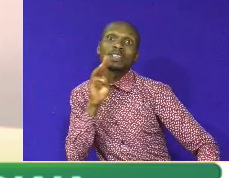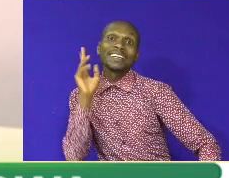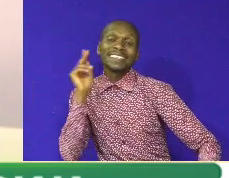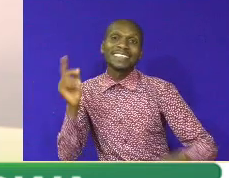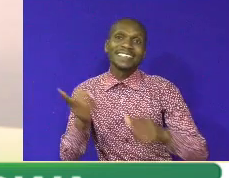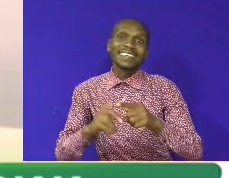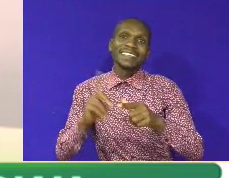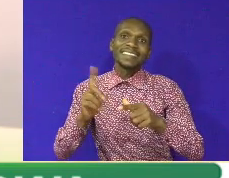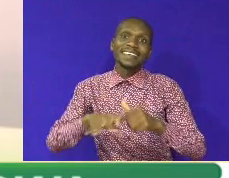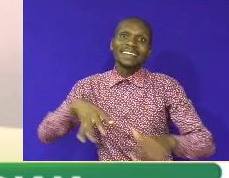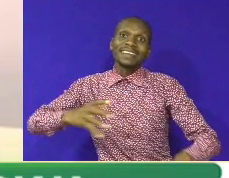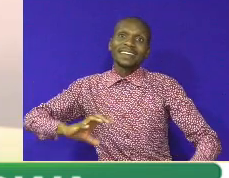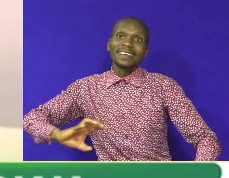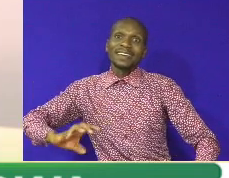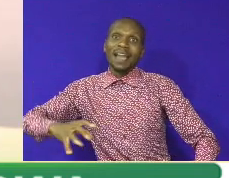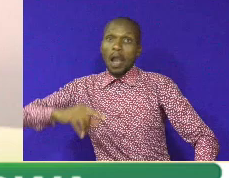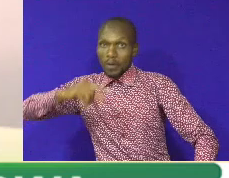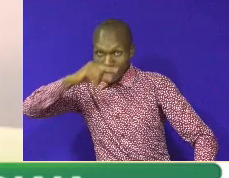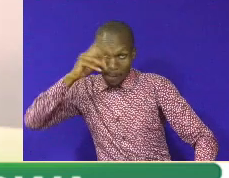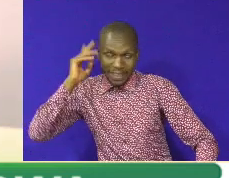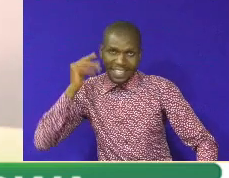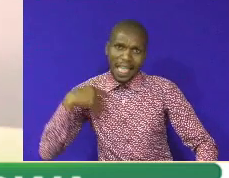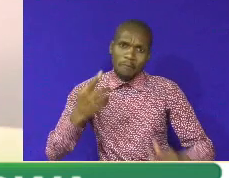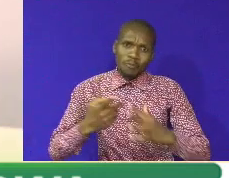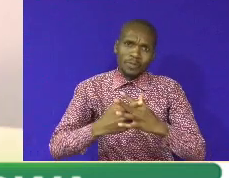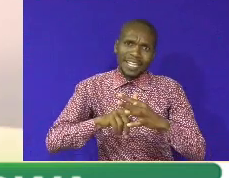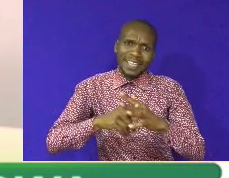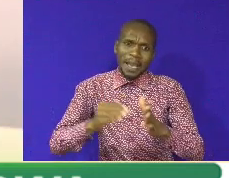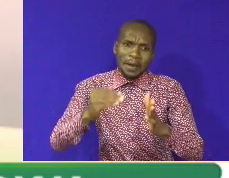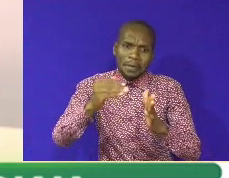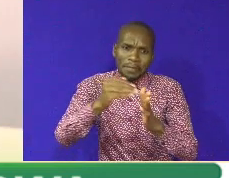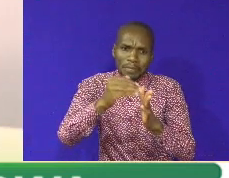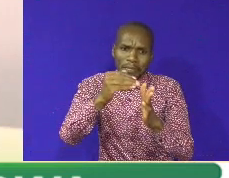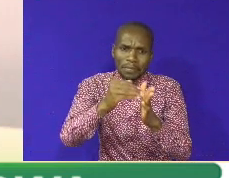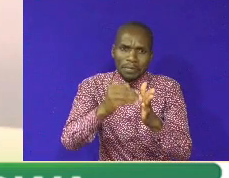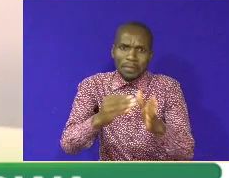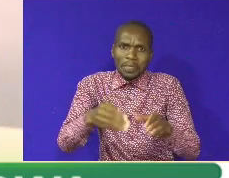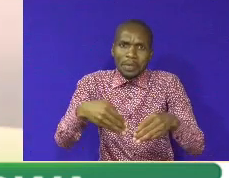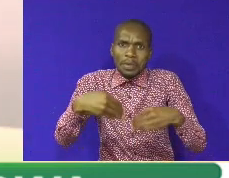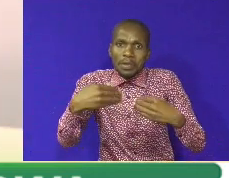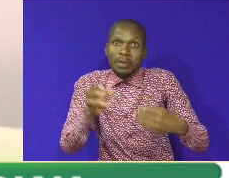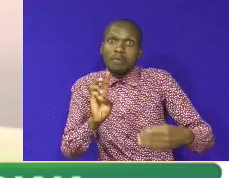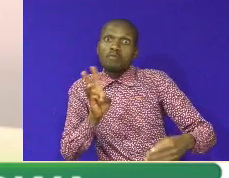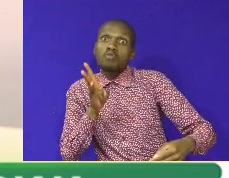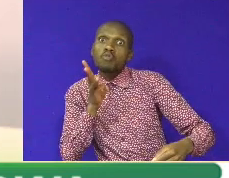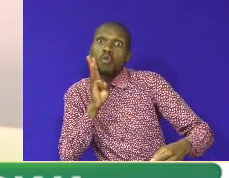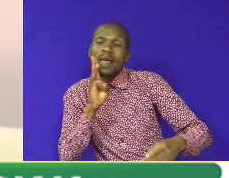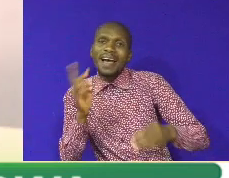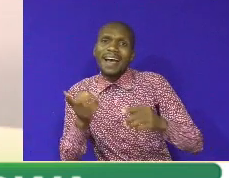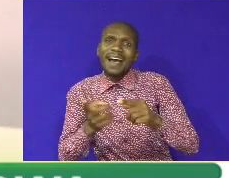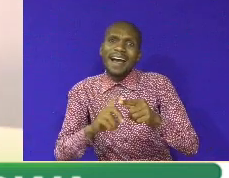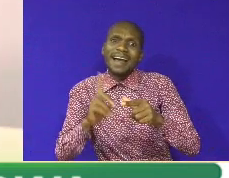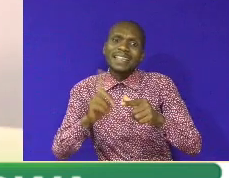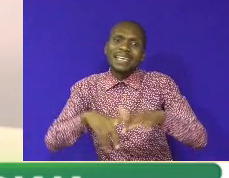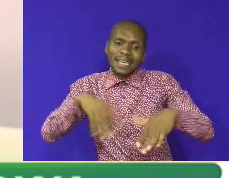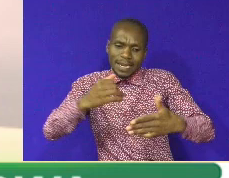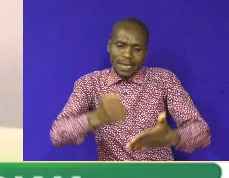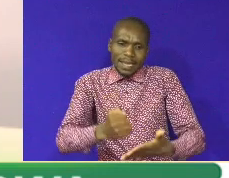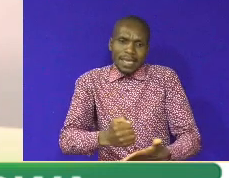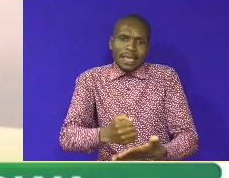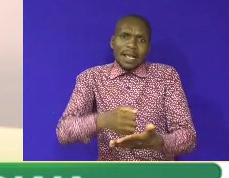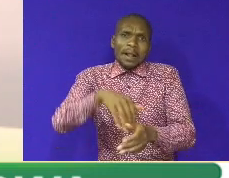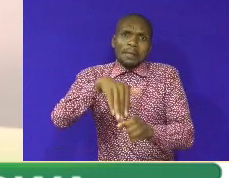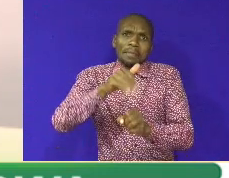ye kaunti ya Kisii babere bago chakia umurubiribu wa mache asensemo ya Nyataro ayola bega okonya aba